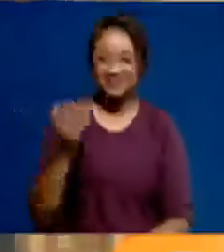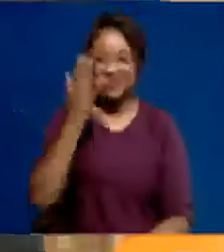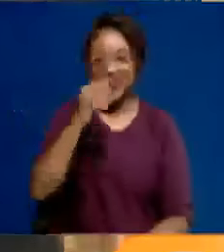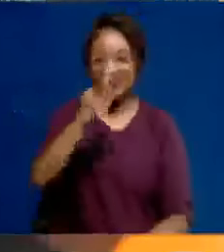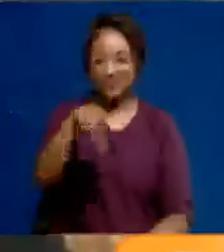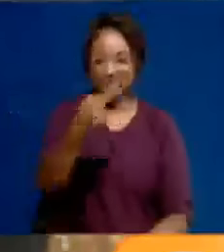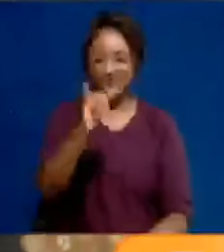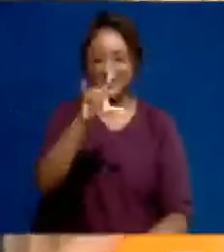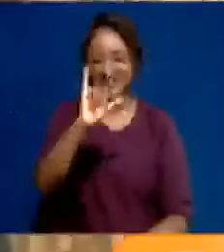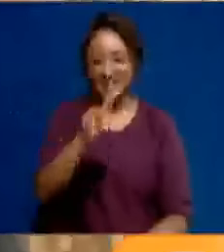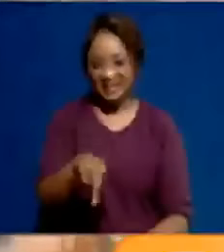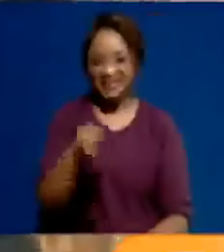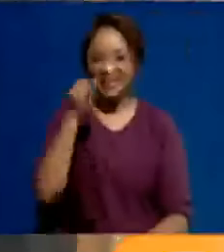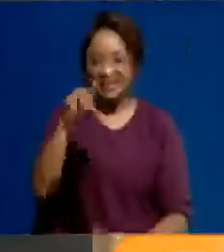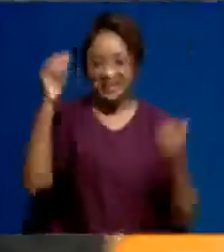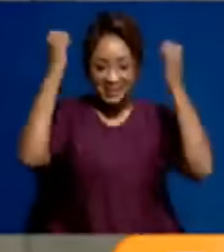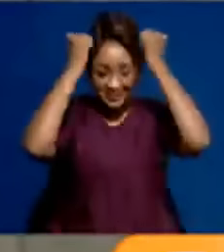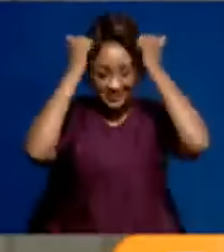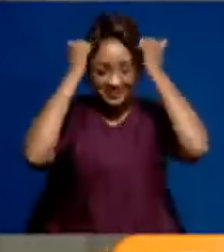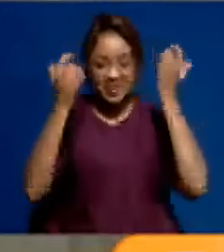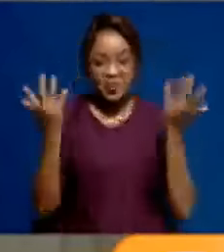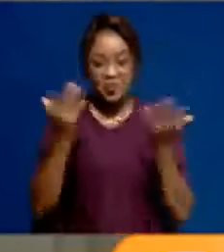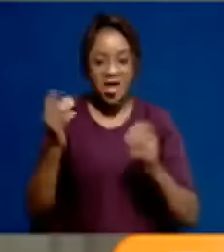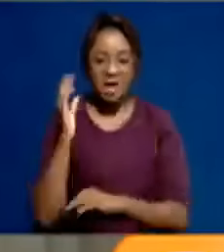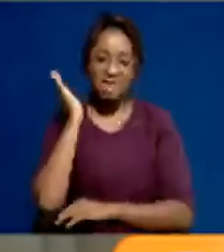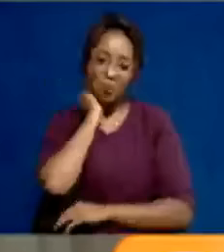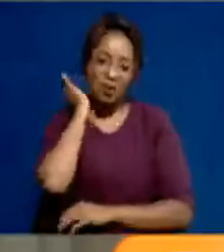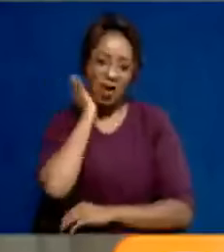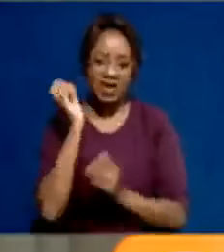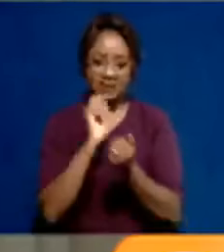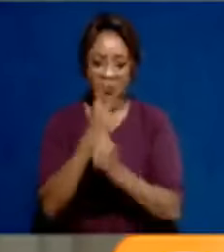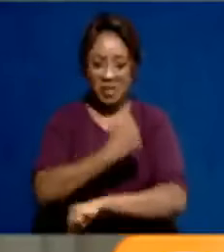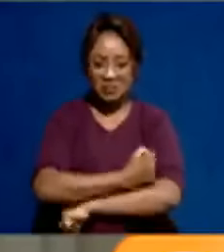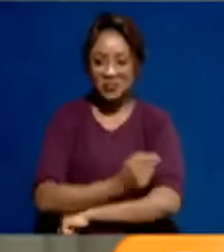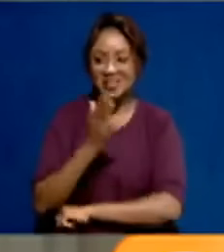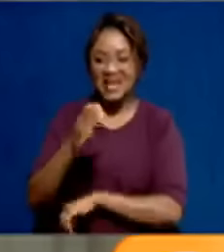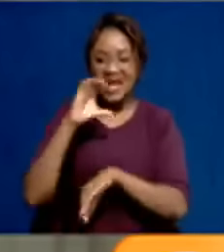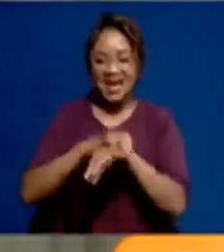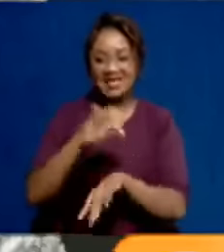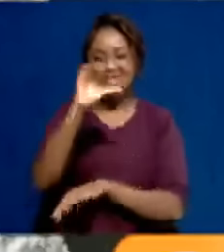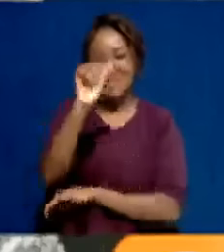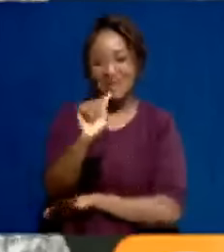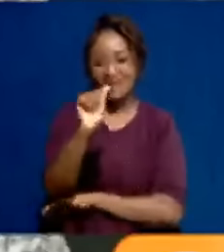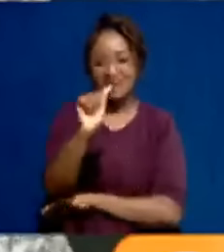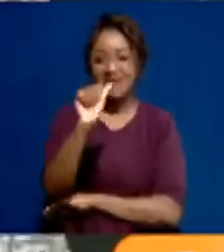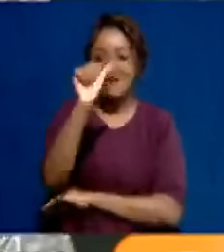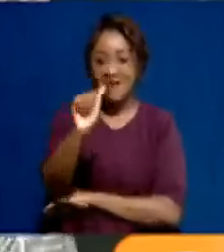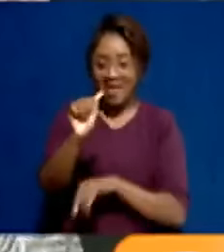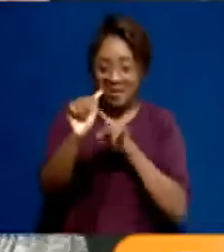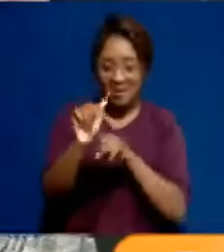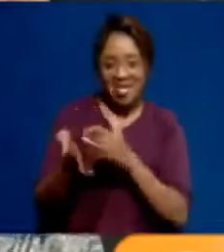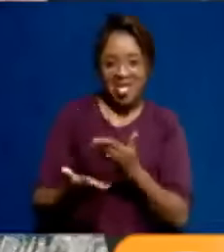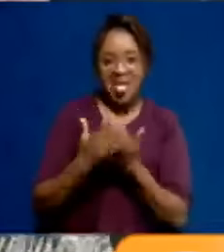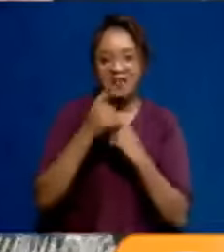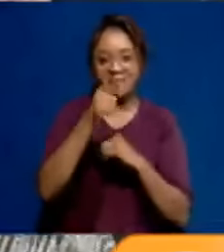Mudhama, aliyekuwa akisomea shule ya upili ya Muranga, kupata alama ya A, Mudhama aliye na matarajio ya